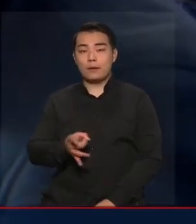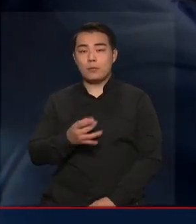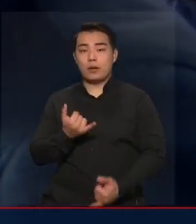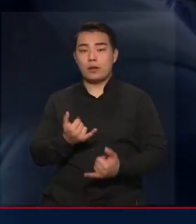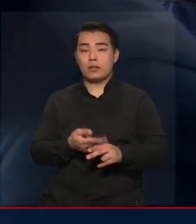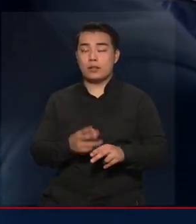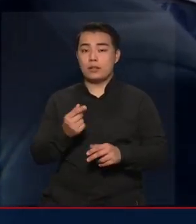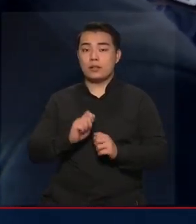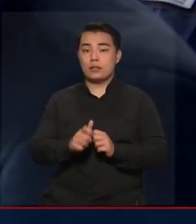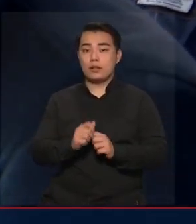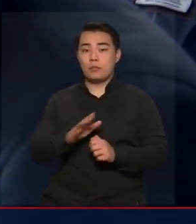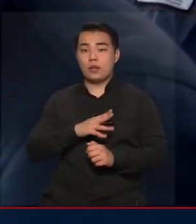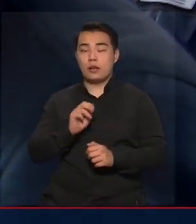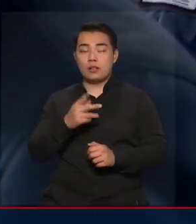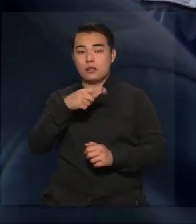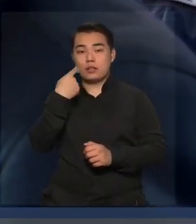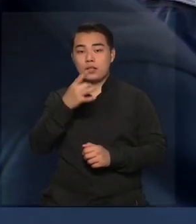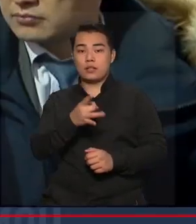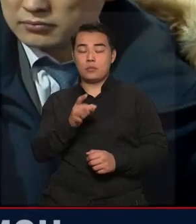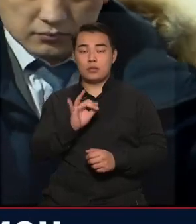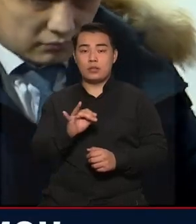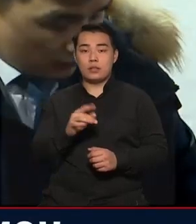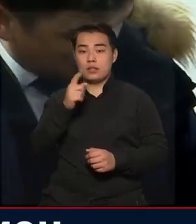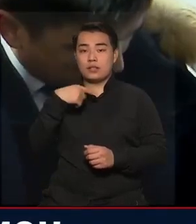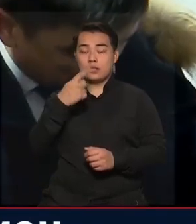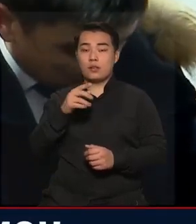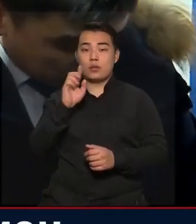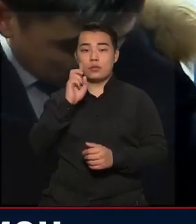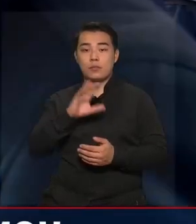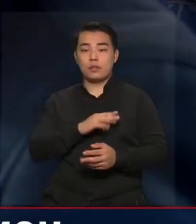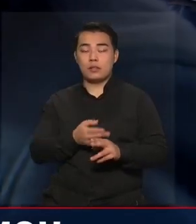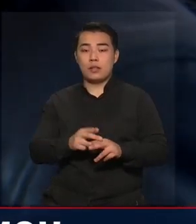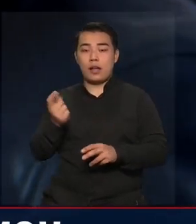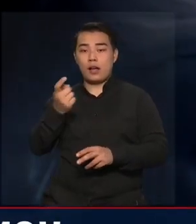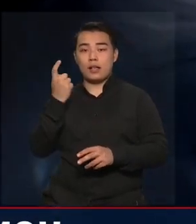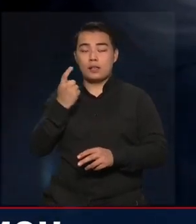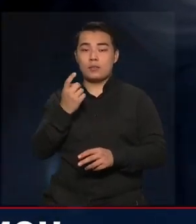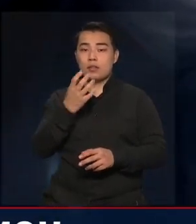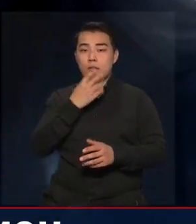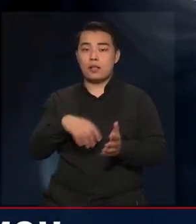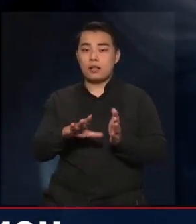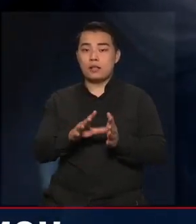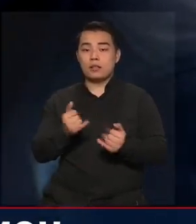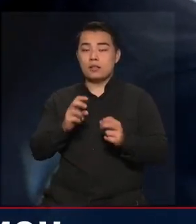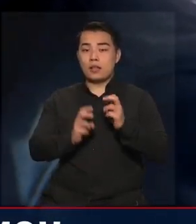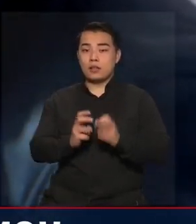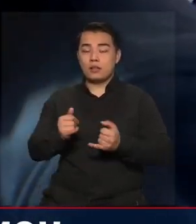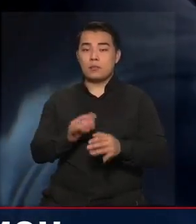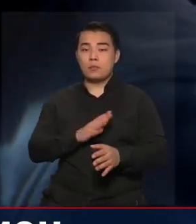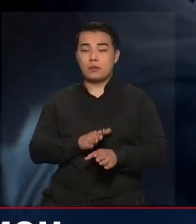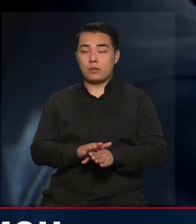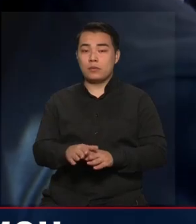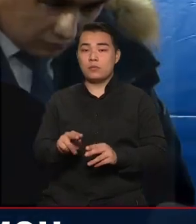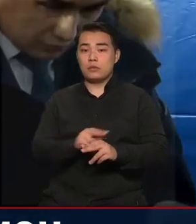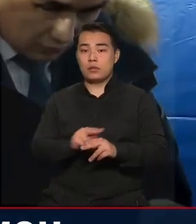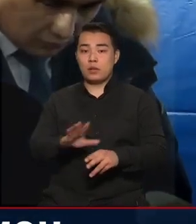Значительные средства были выделены как со стороны республики, так и со стороны владельцев теплоэлектростанции. Благодаря этому мы ее отремонтировали. И